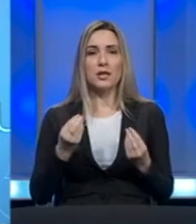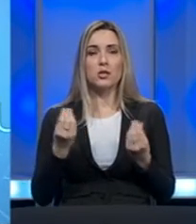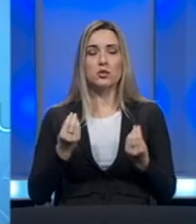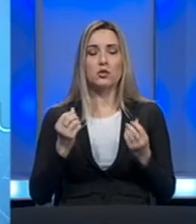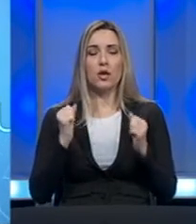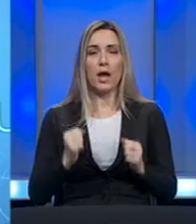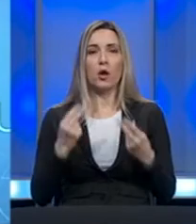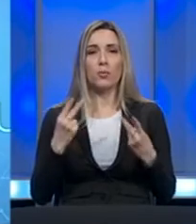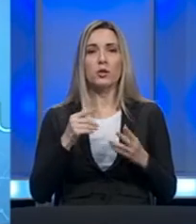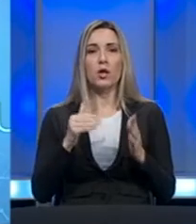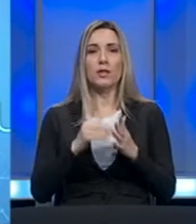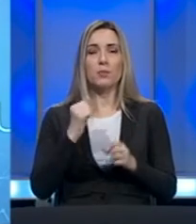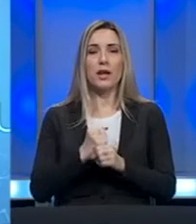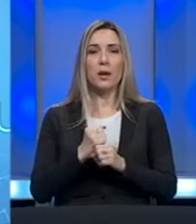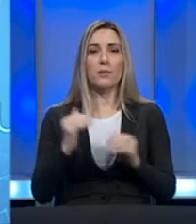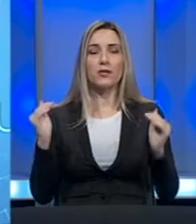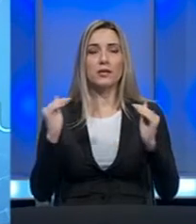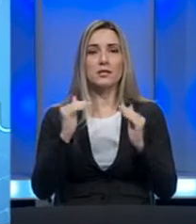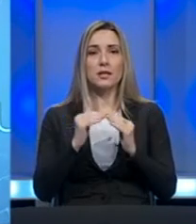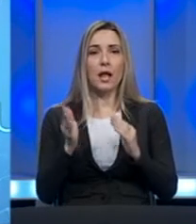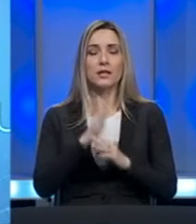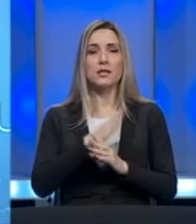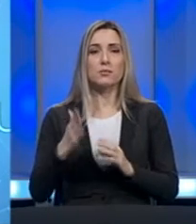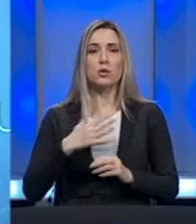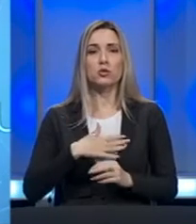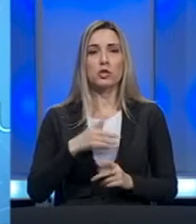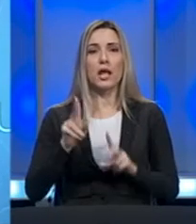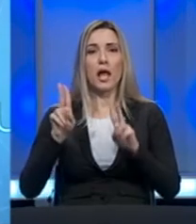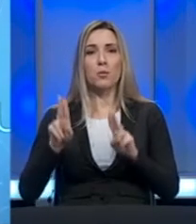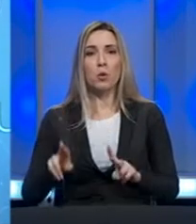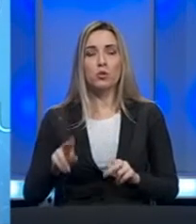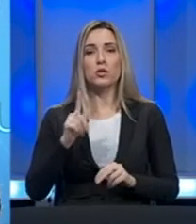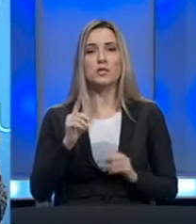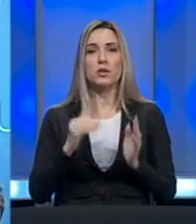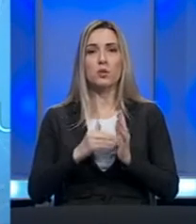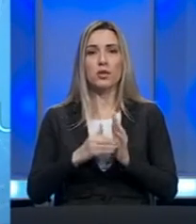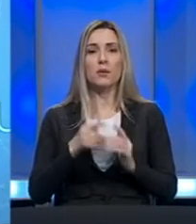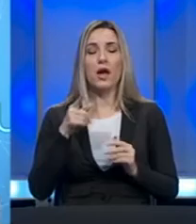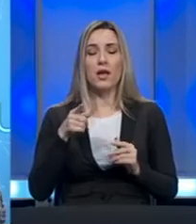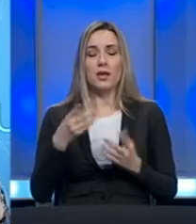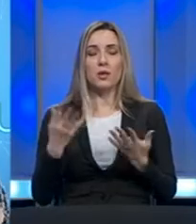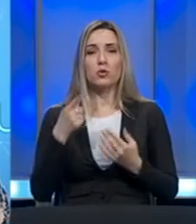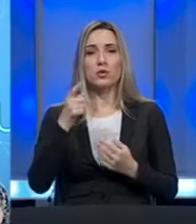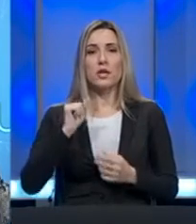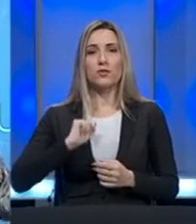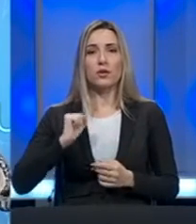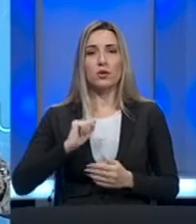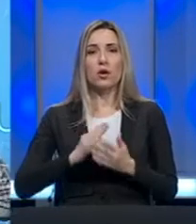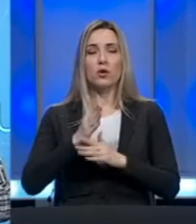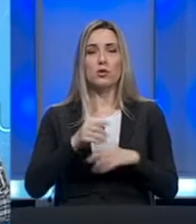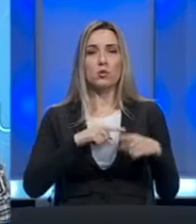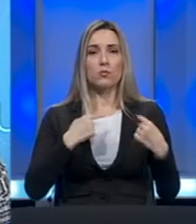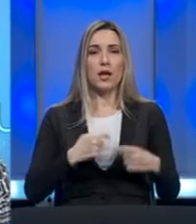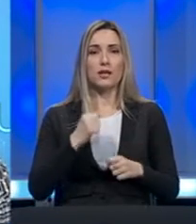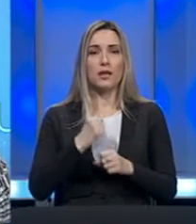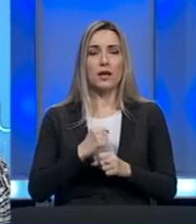bitno, a to je da treba napraviti sklad između želja, mogućnosti i potreba. Je li to ono što se vi trudite, evo, kako kroz humanitarni rad, tako možda